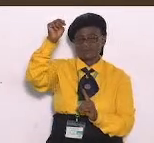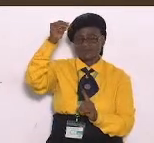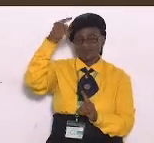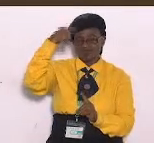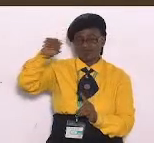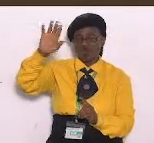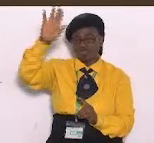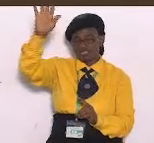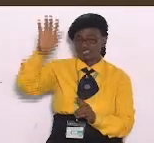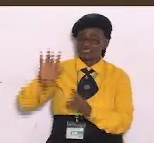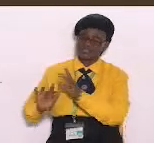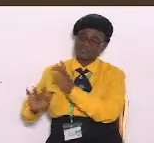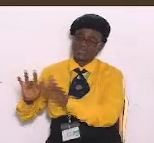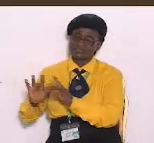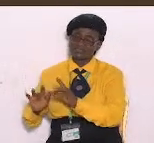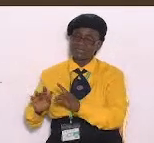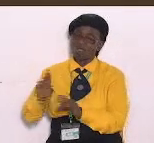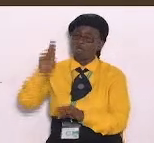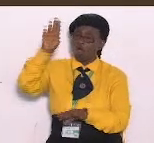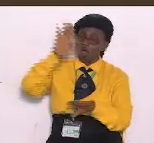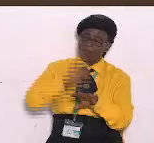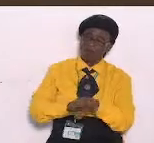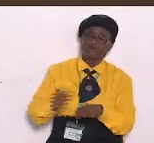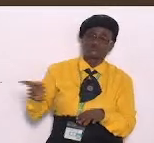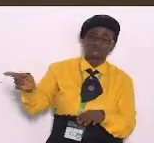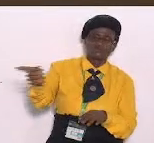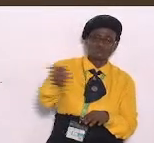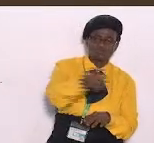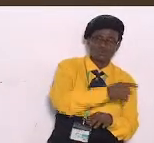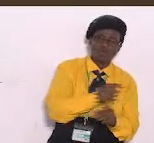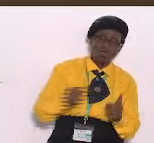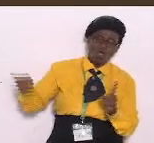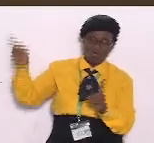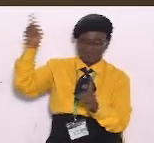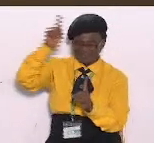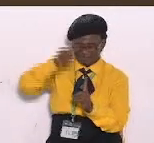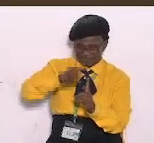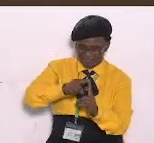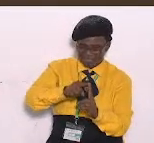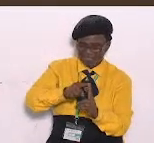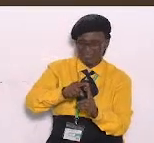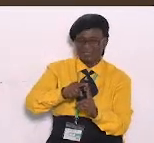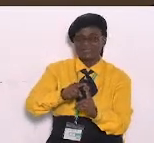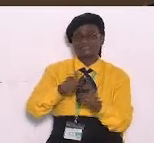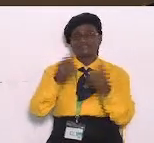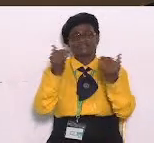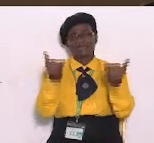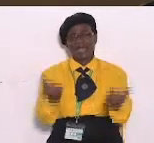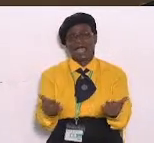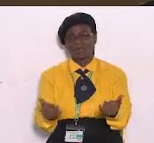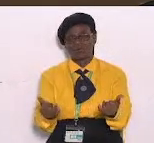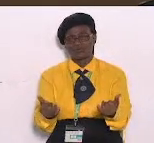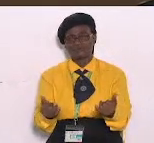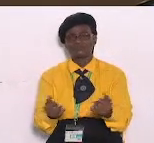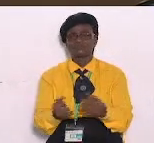remerci-le pour sa miséricorde sur toi jusqu'à ce